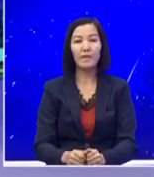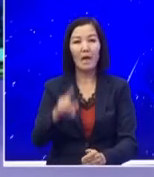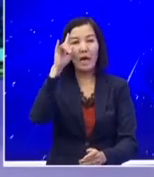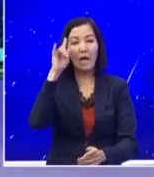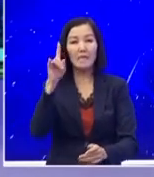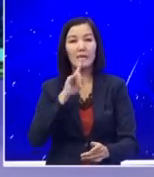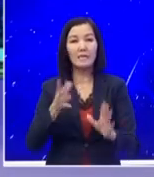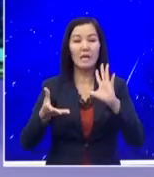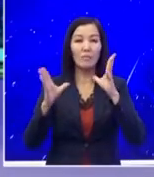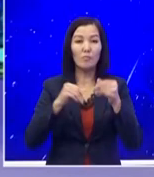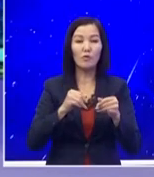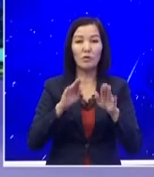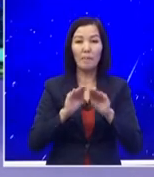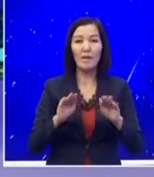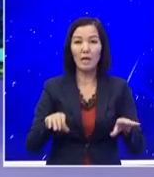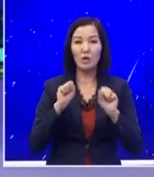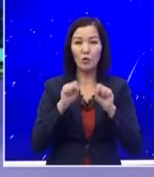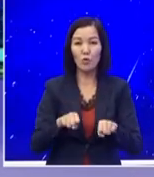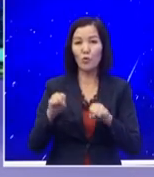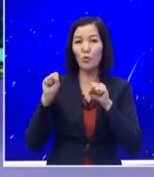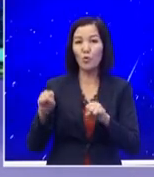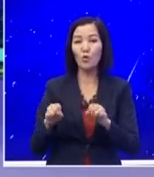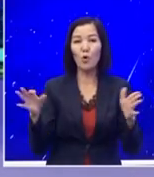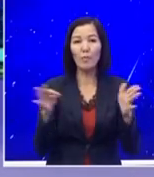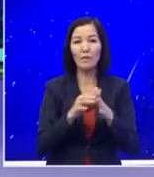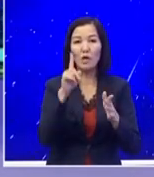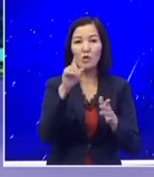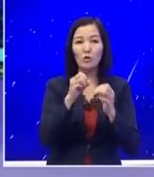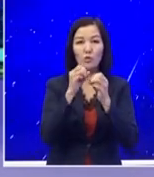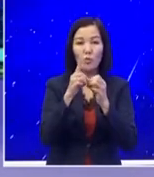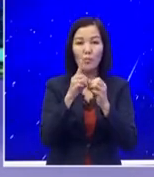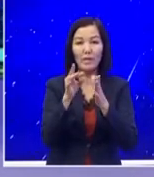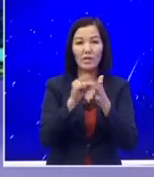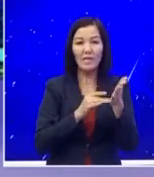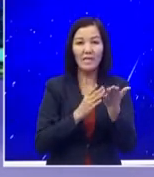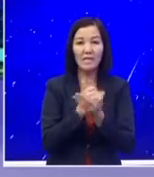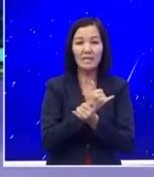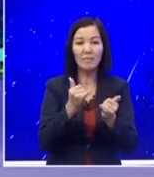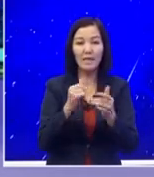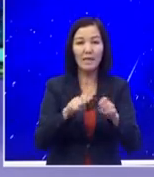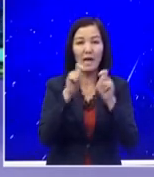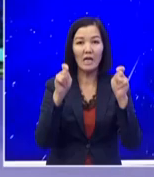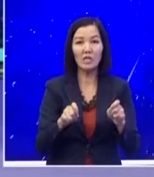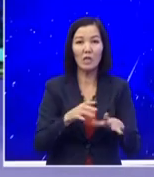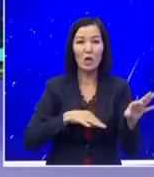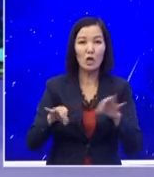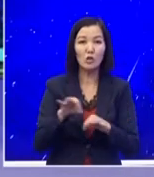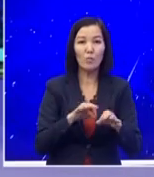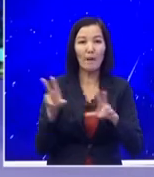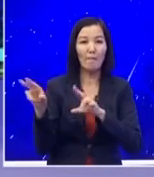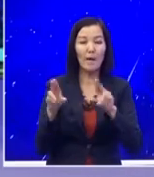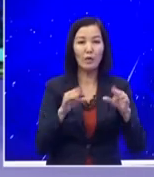Елімізде балалардың құқығын қорғау мақсатында 111 жедел қызметі іске қосылды. Жоба Нұр Отан партиясы ұсынған бақытты